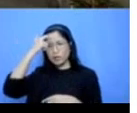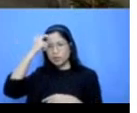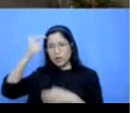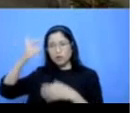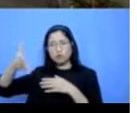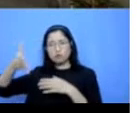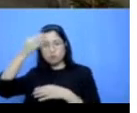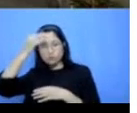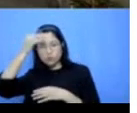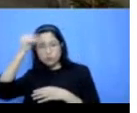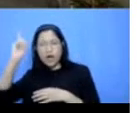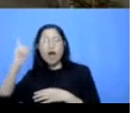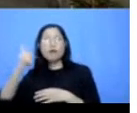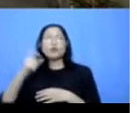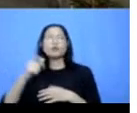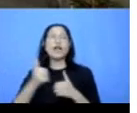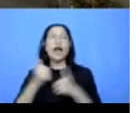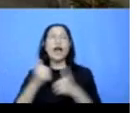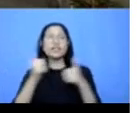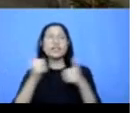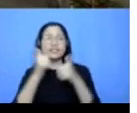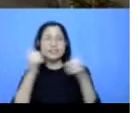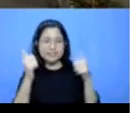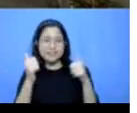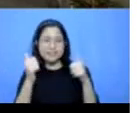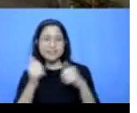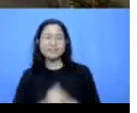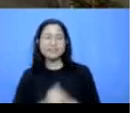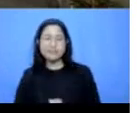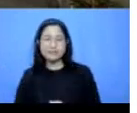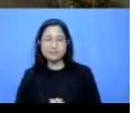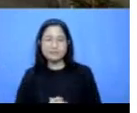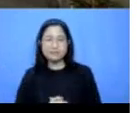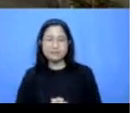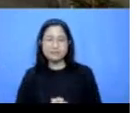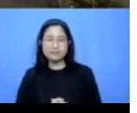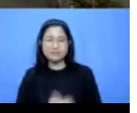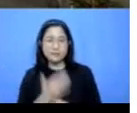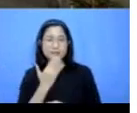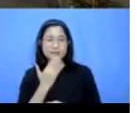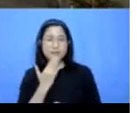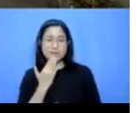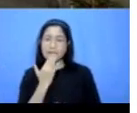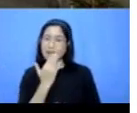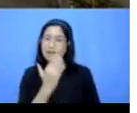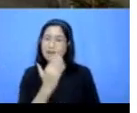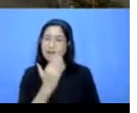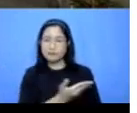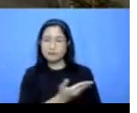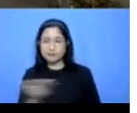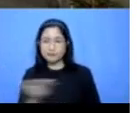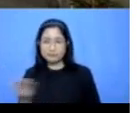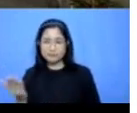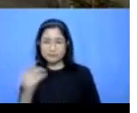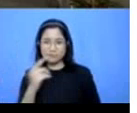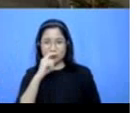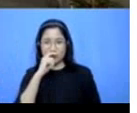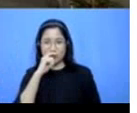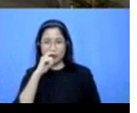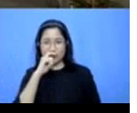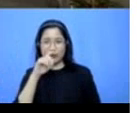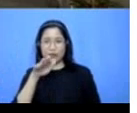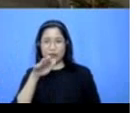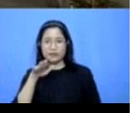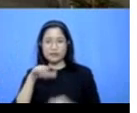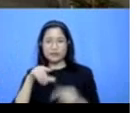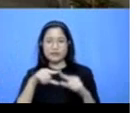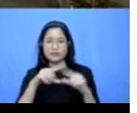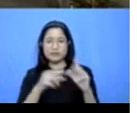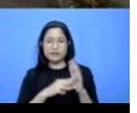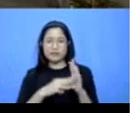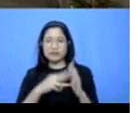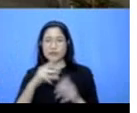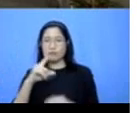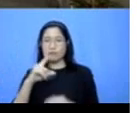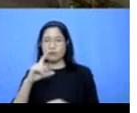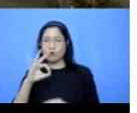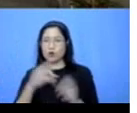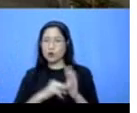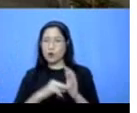mengasyikkan. Baiklah kalau gitu, congratulations, selamat kepada Bapak Zamroni dari Sidoarjo.